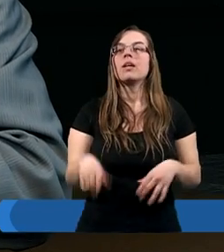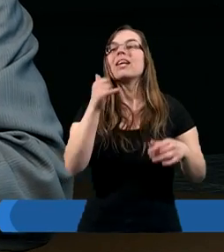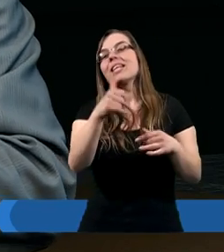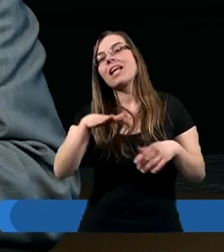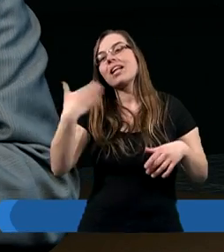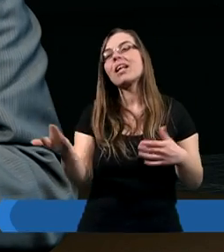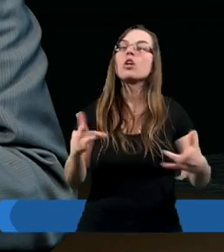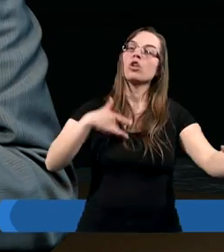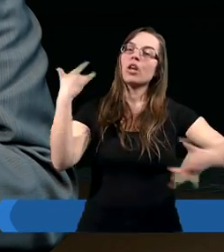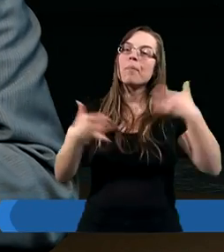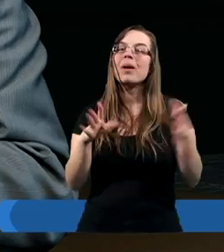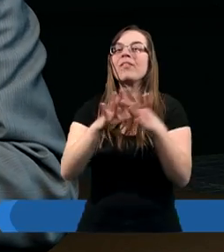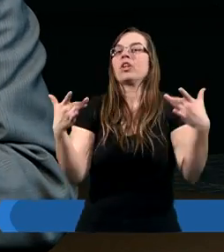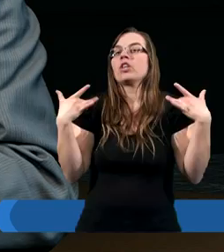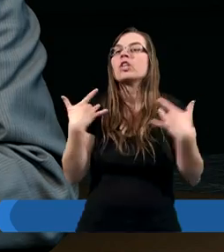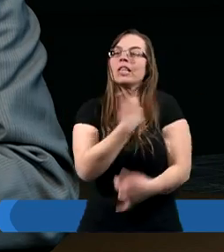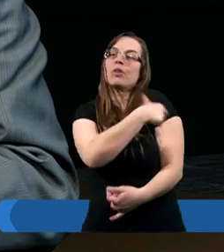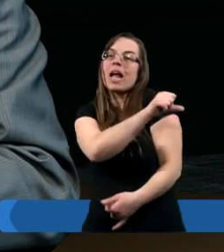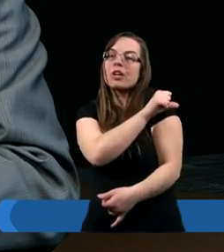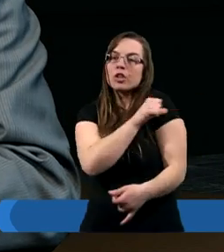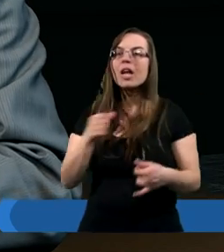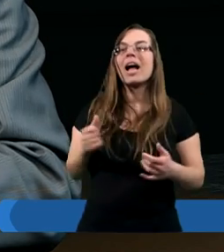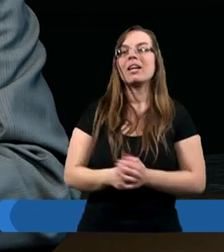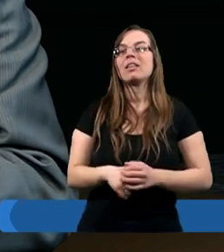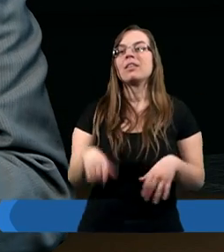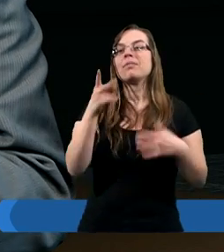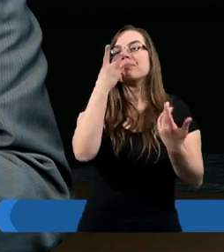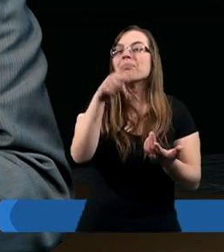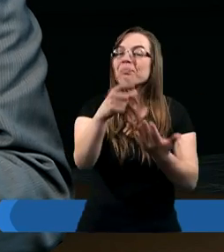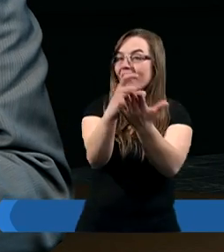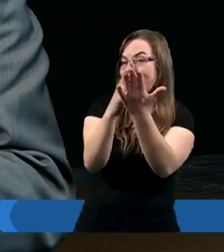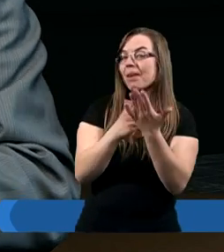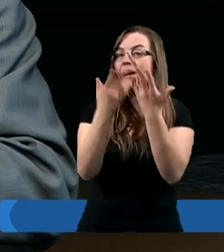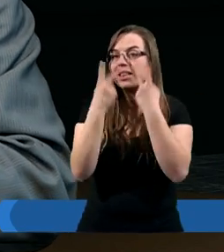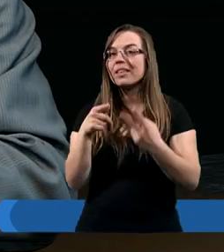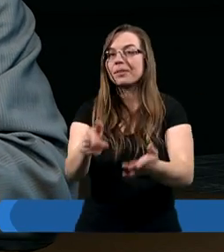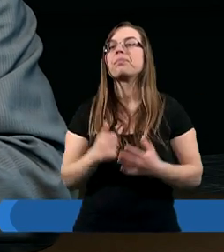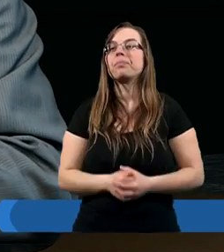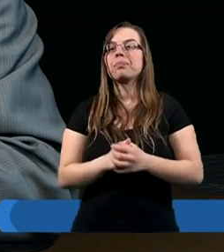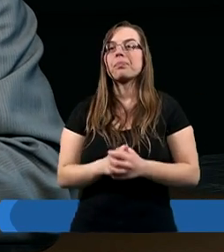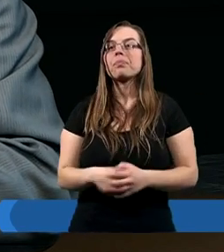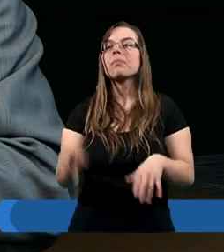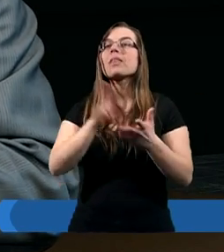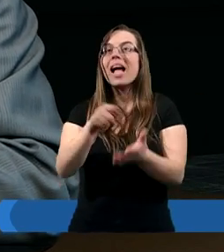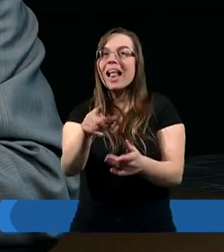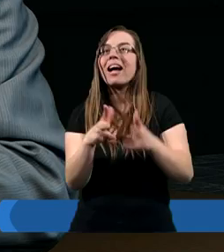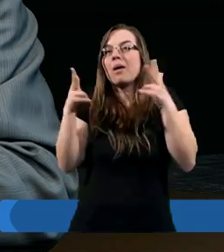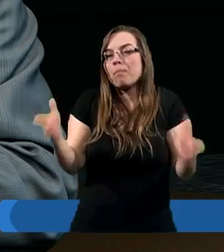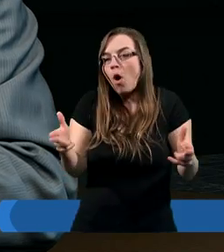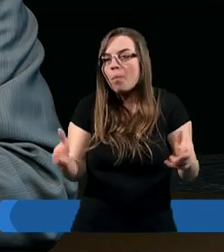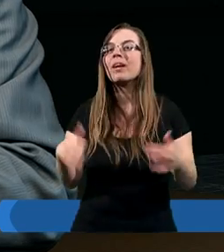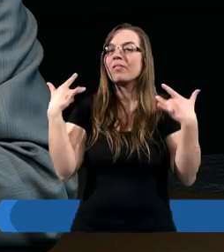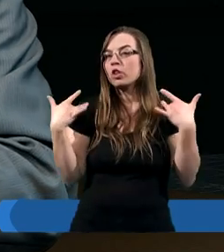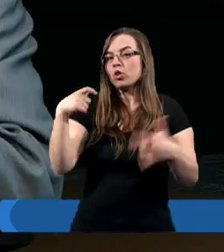Ja odnoszę cierpienie w życiu chrześcijańskim, jak patrzę na te fragmenty, na taki moment w